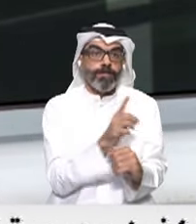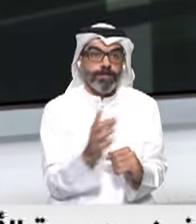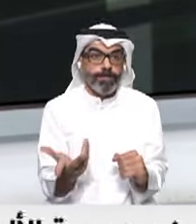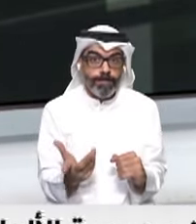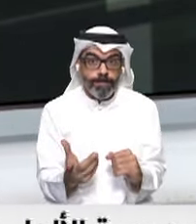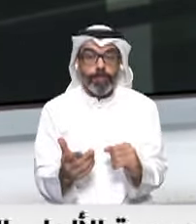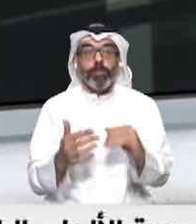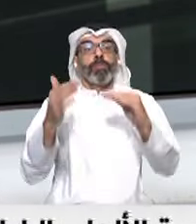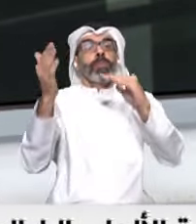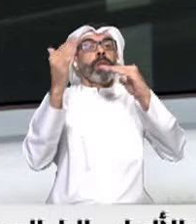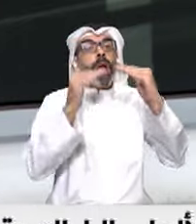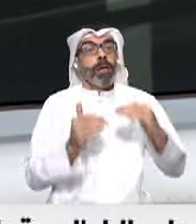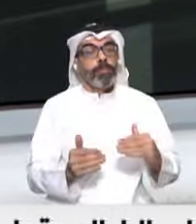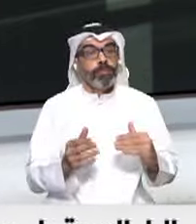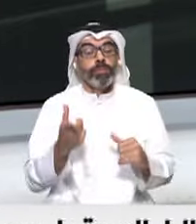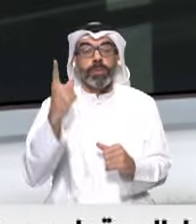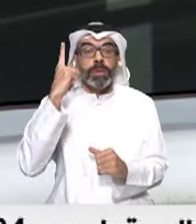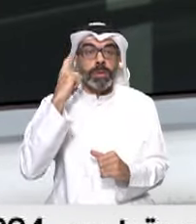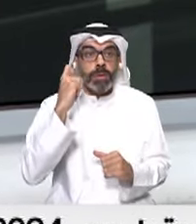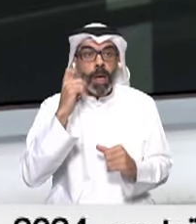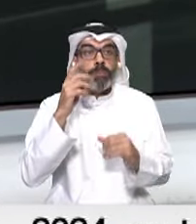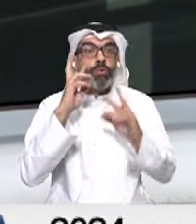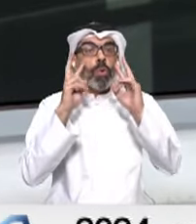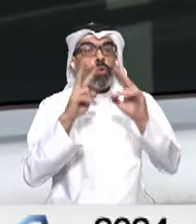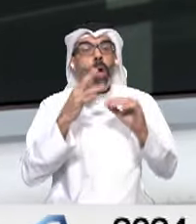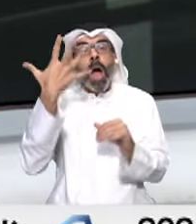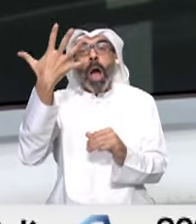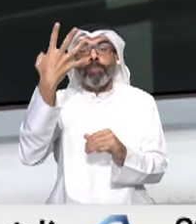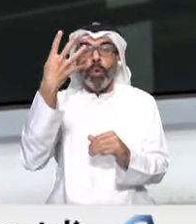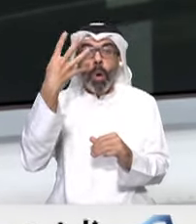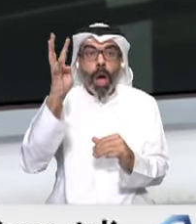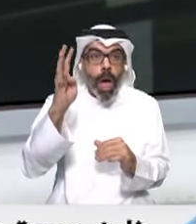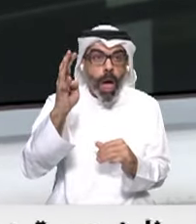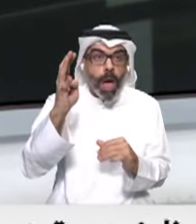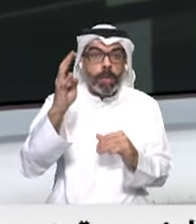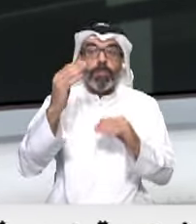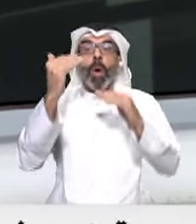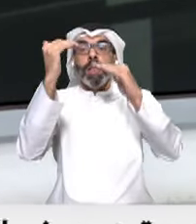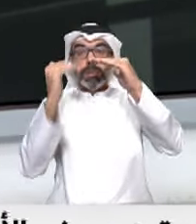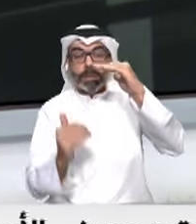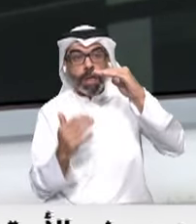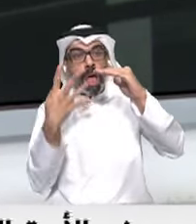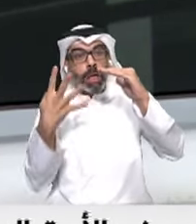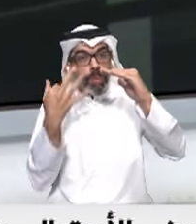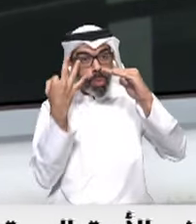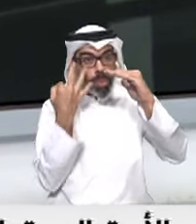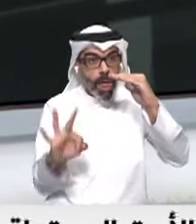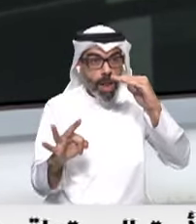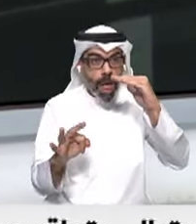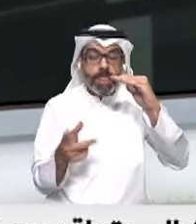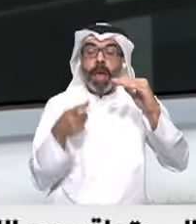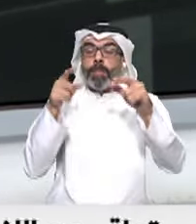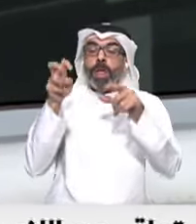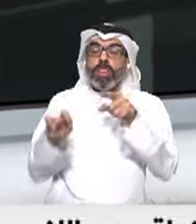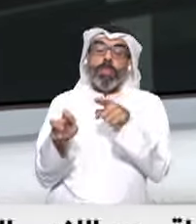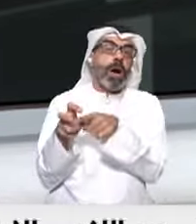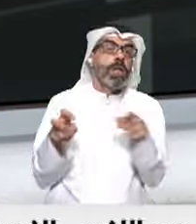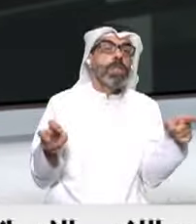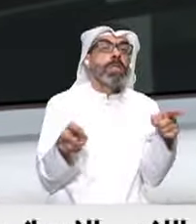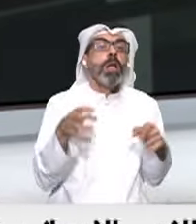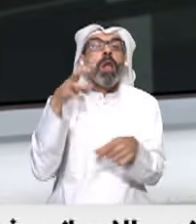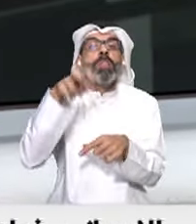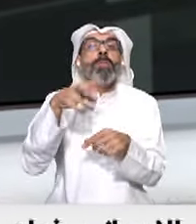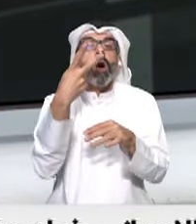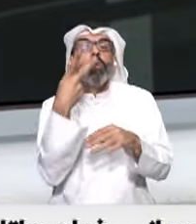45 بالنهار وخلال المساء يكون من 10 الى 30 م في الساعه 45 ايضا في يوم السبت والصغرى 34